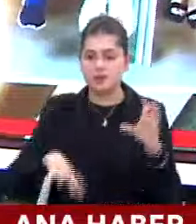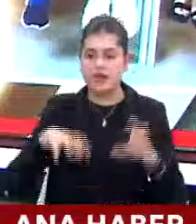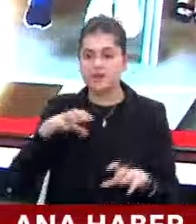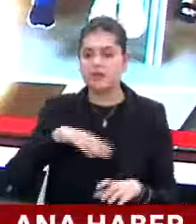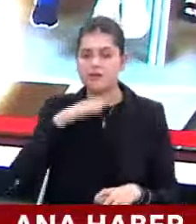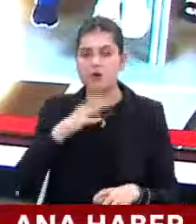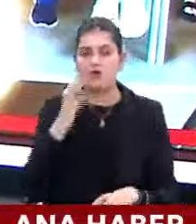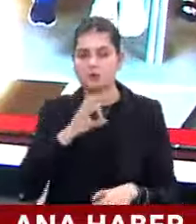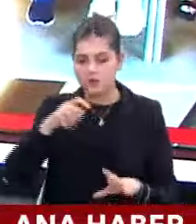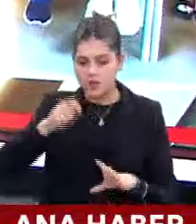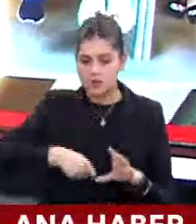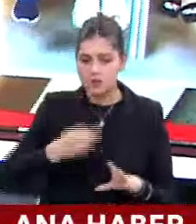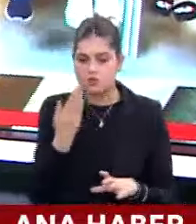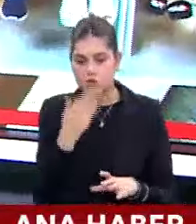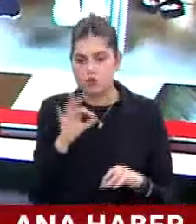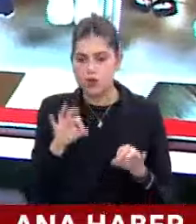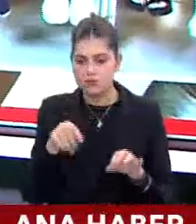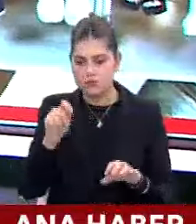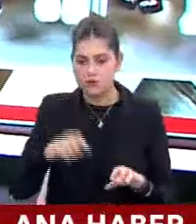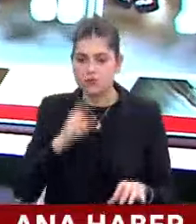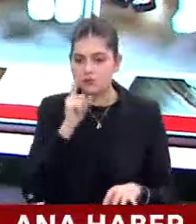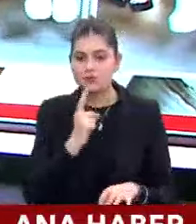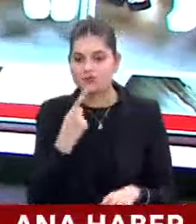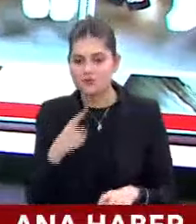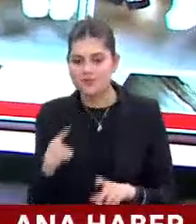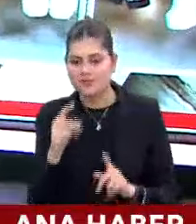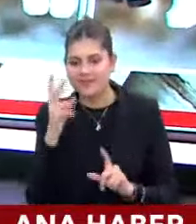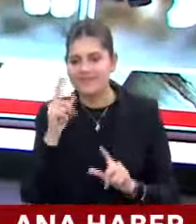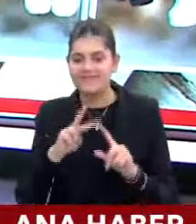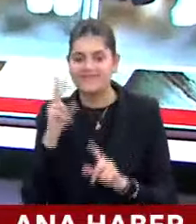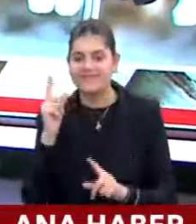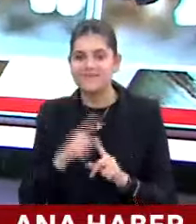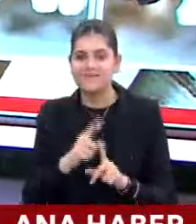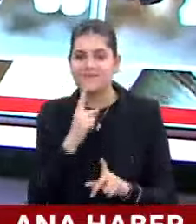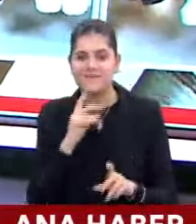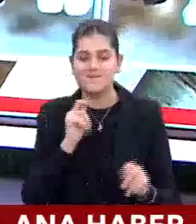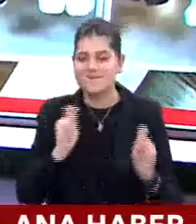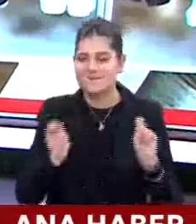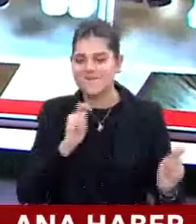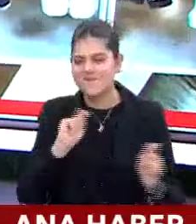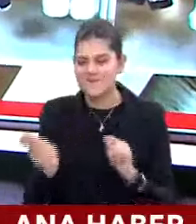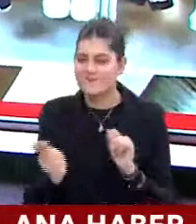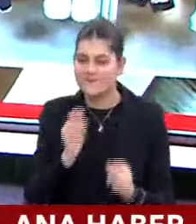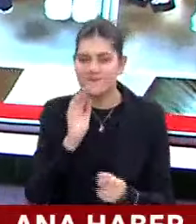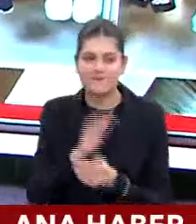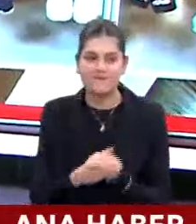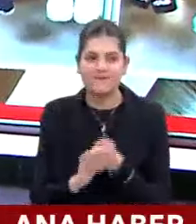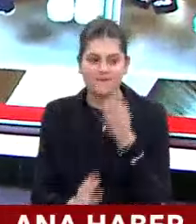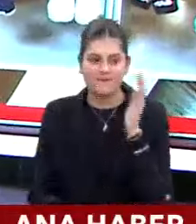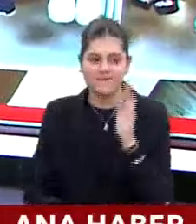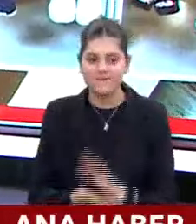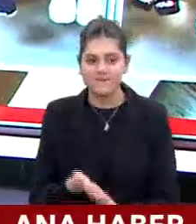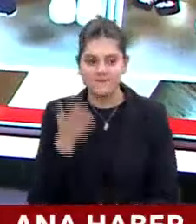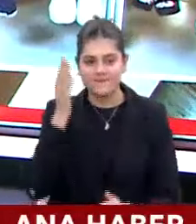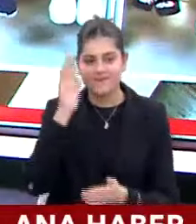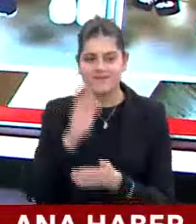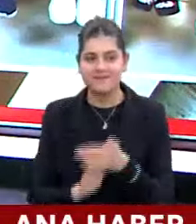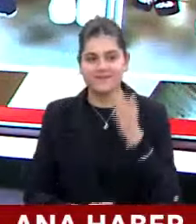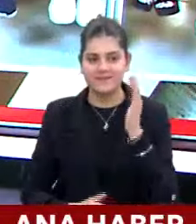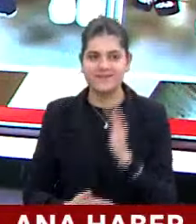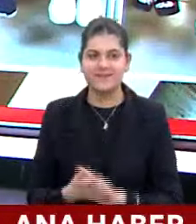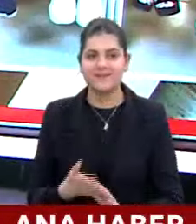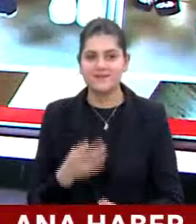dağ dayanmaz. O kredi kartı alıyorsun. Aa diyor 100 bin lira diyor limiti var diyor. 250 bin limiti var. Çat çat çat çat harcıyor. O para sana ait değil ki. Sana